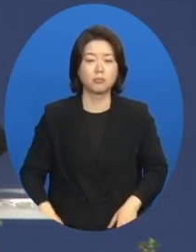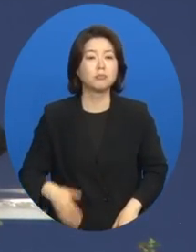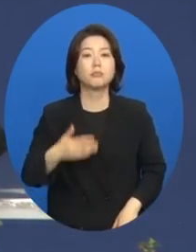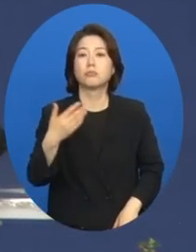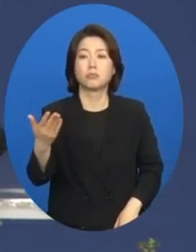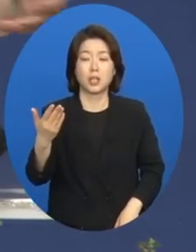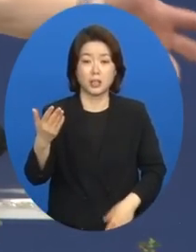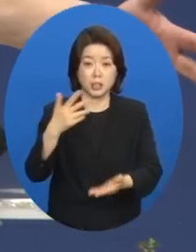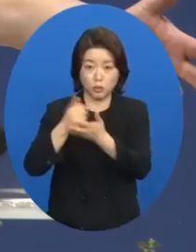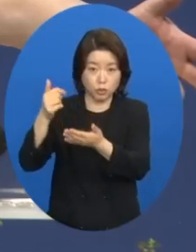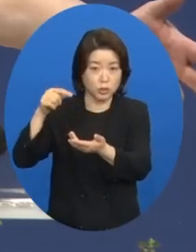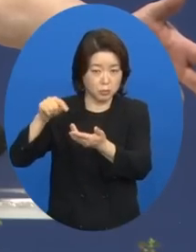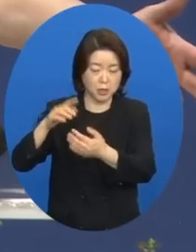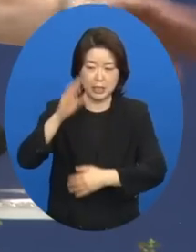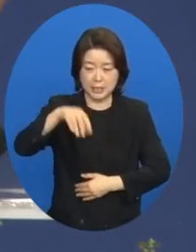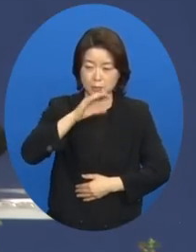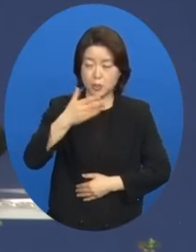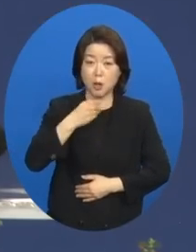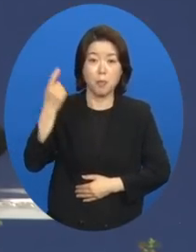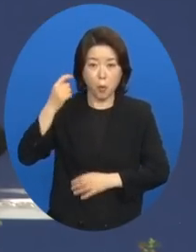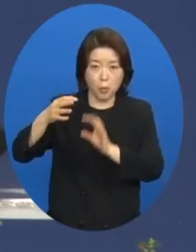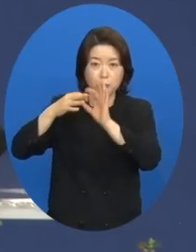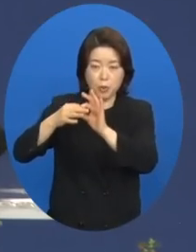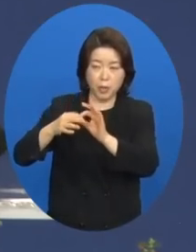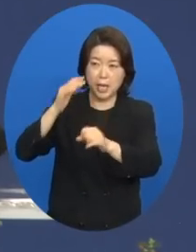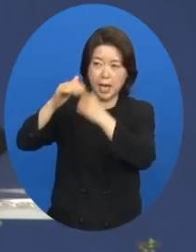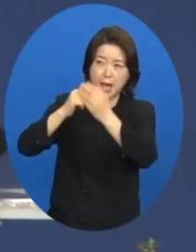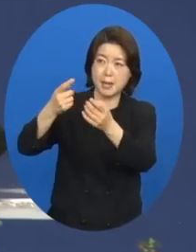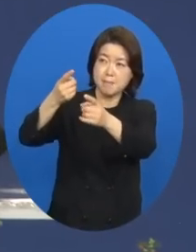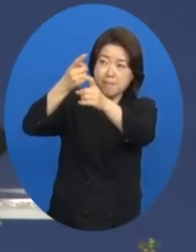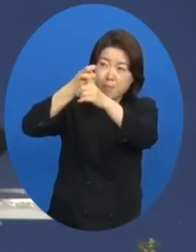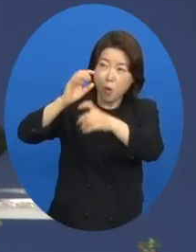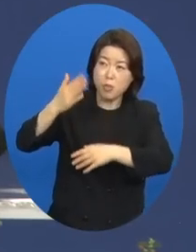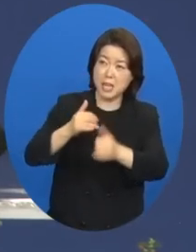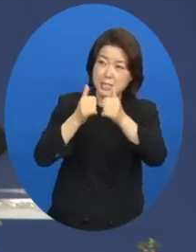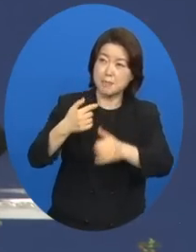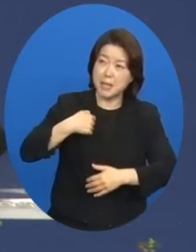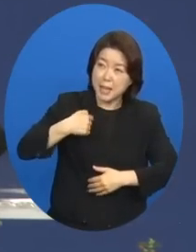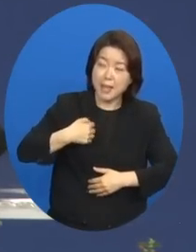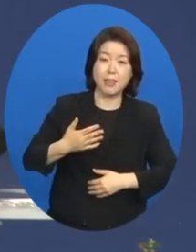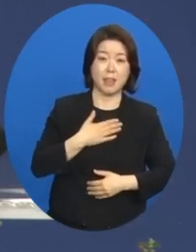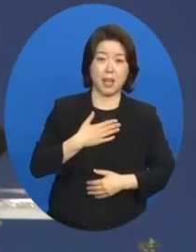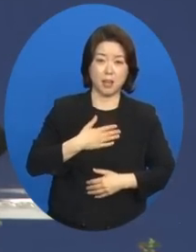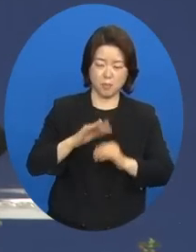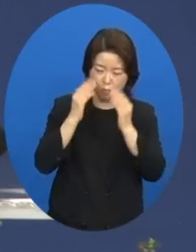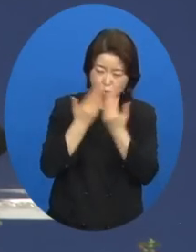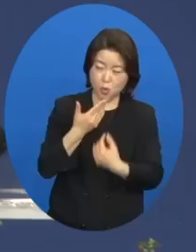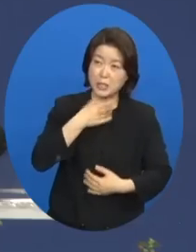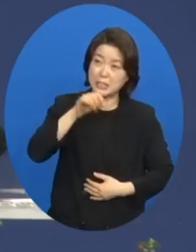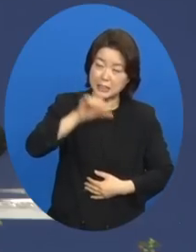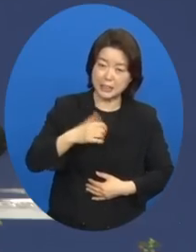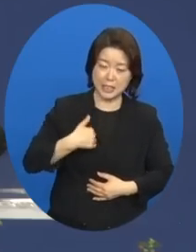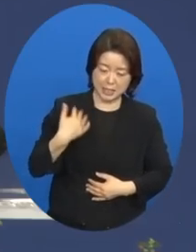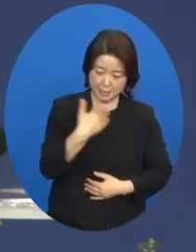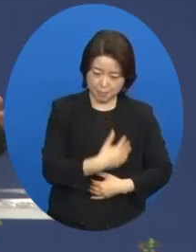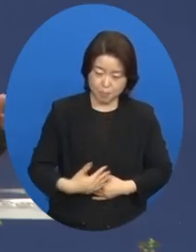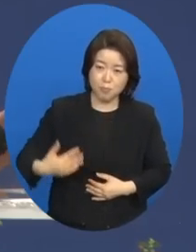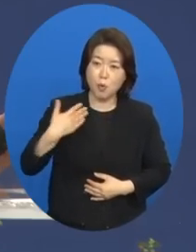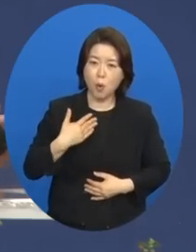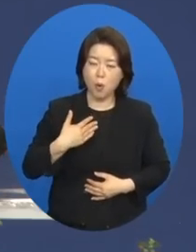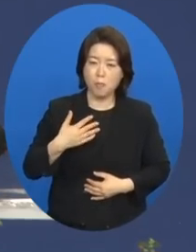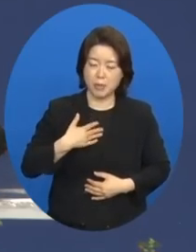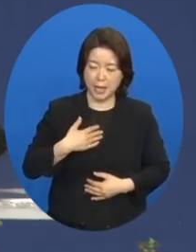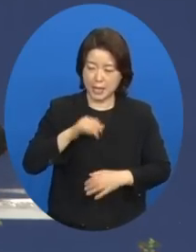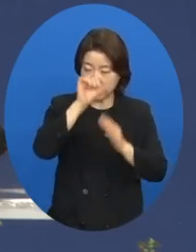당신이 십자가의 복음을 통해서 하나님과 원수되고 심판받아야 할 나의 모든 저주받은 나의 저주를 끝장을